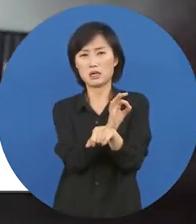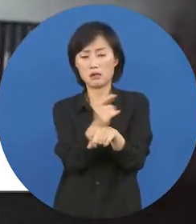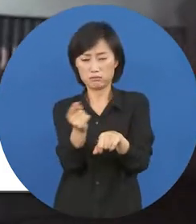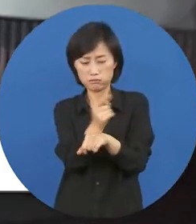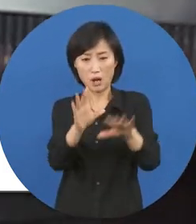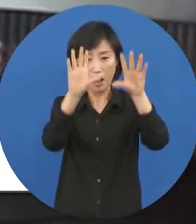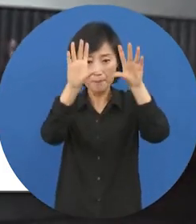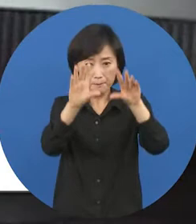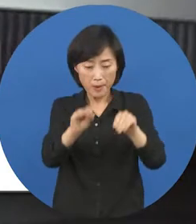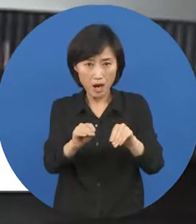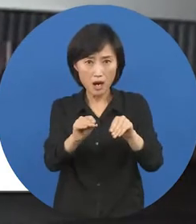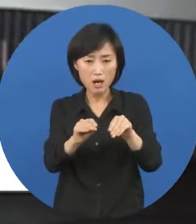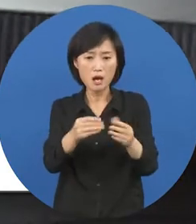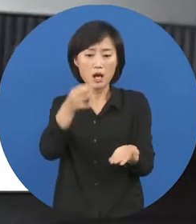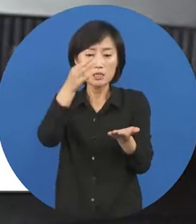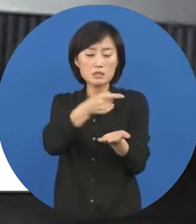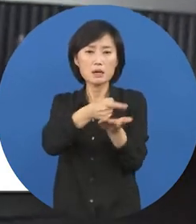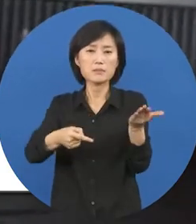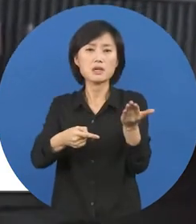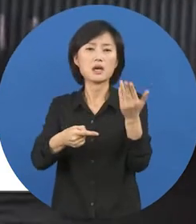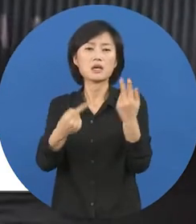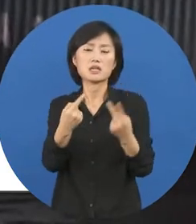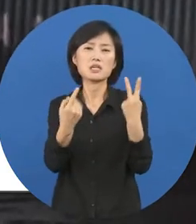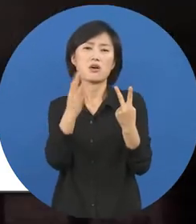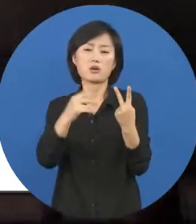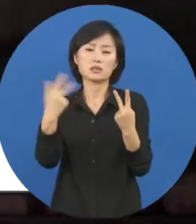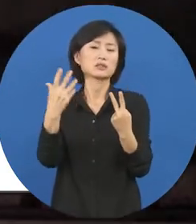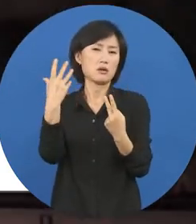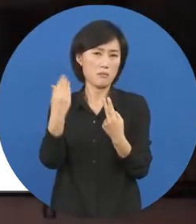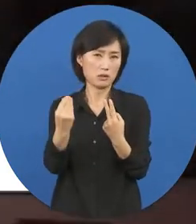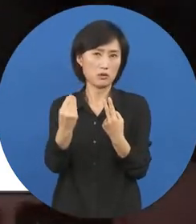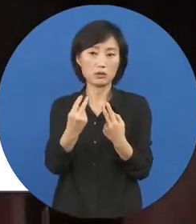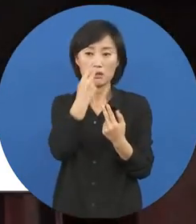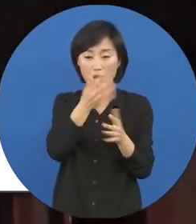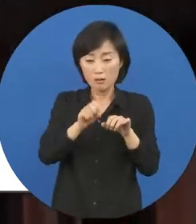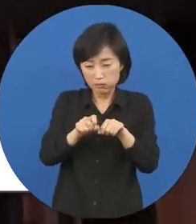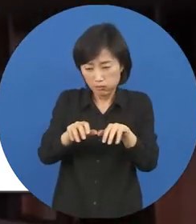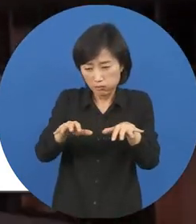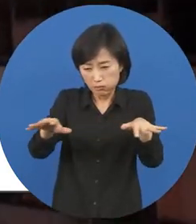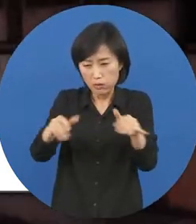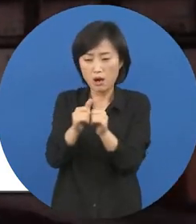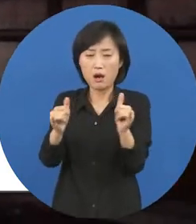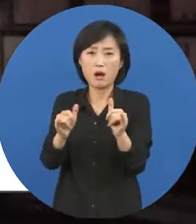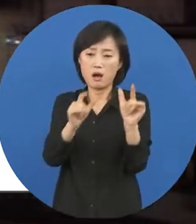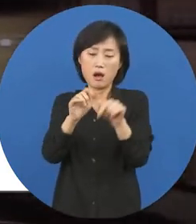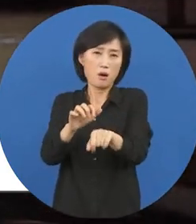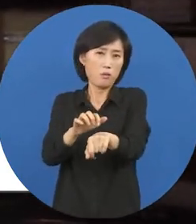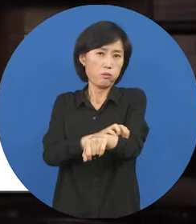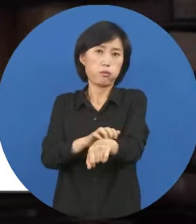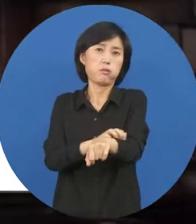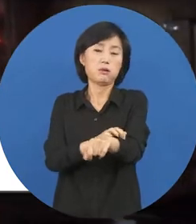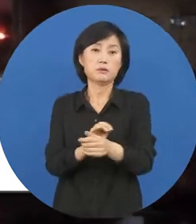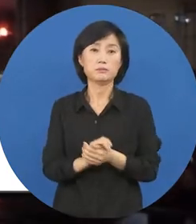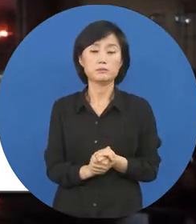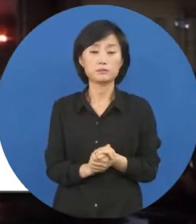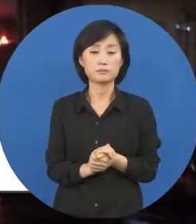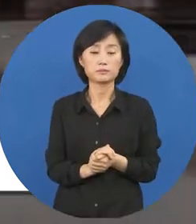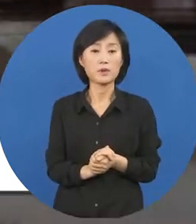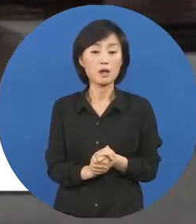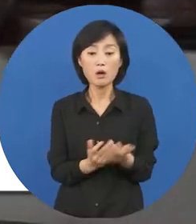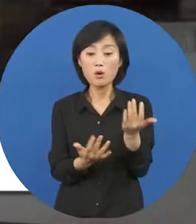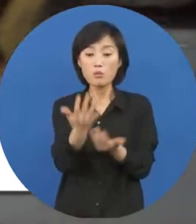걸쳐 진화된 이번 화재는 2억 7000만 원의 재산 피해를 냈고 연기가 퍼져 인근 주민들이 불편을 겪었습니다